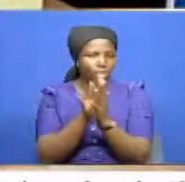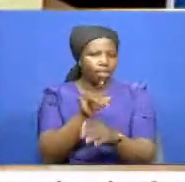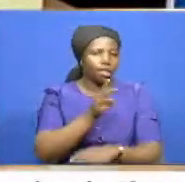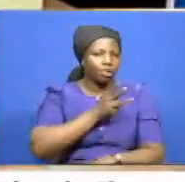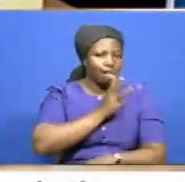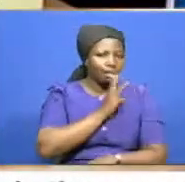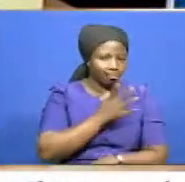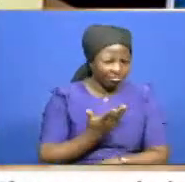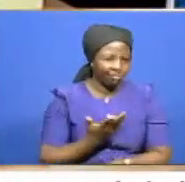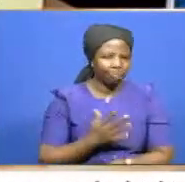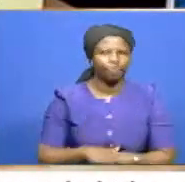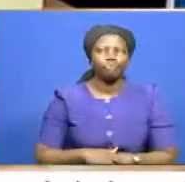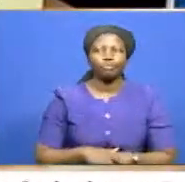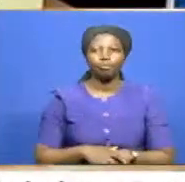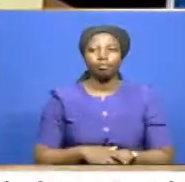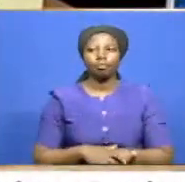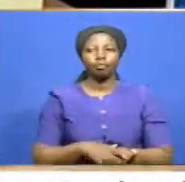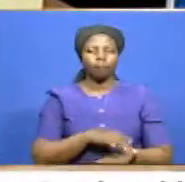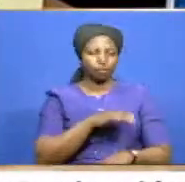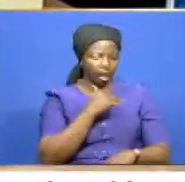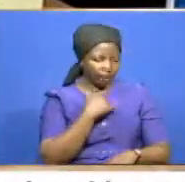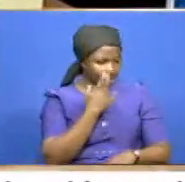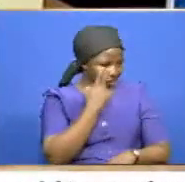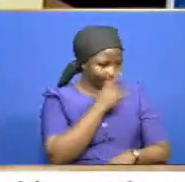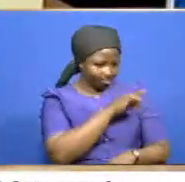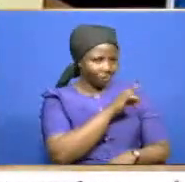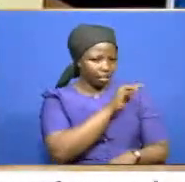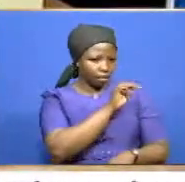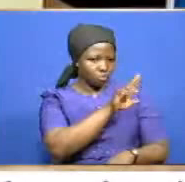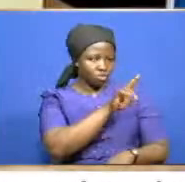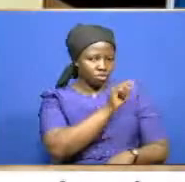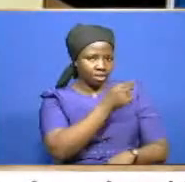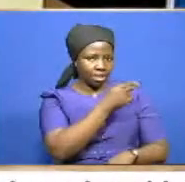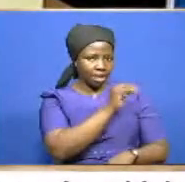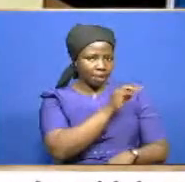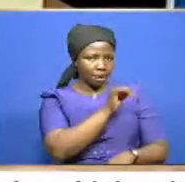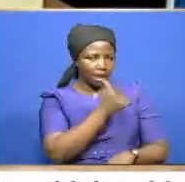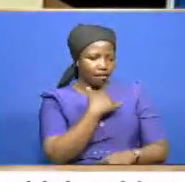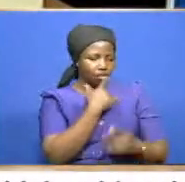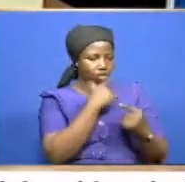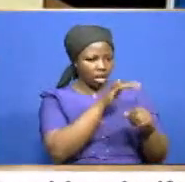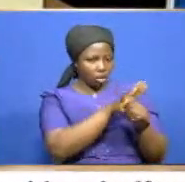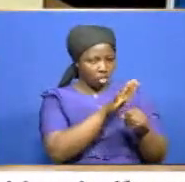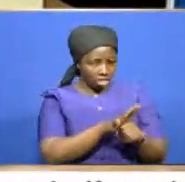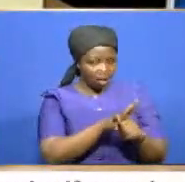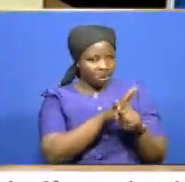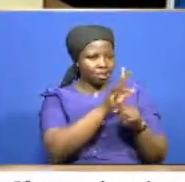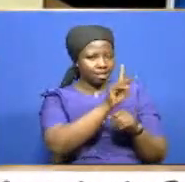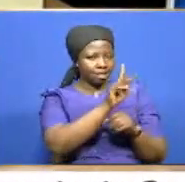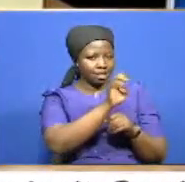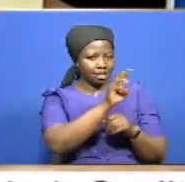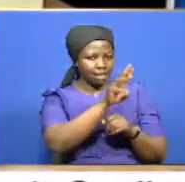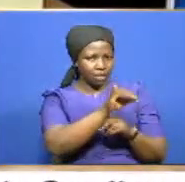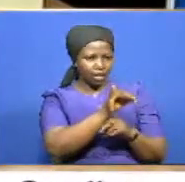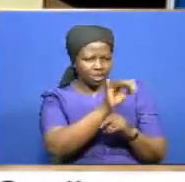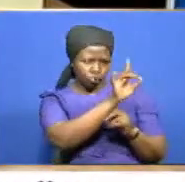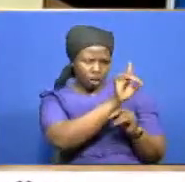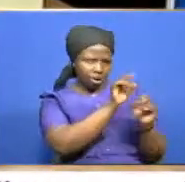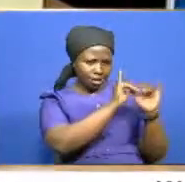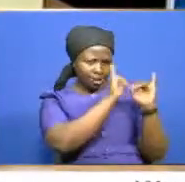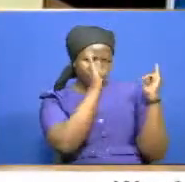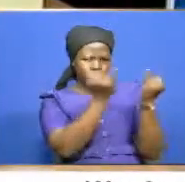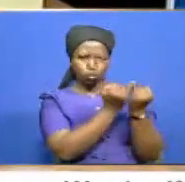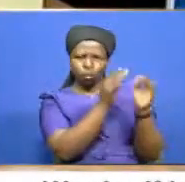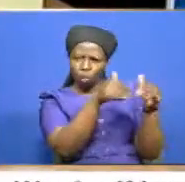Bwana Hayombe, yes. Naona Mudhama amezungumza mengi. Kewi yenyewe ina taasisi, ni taasisi moja ama